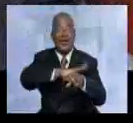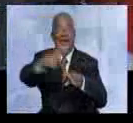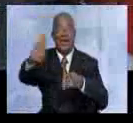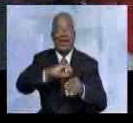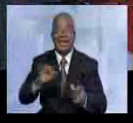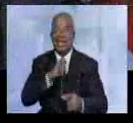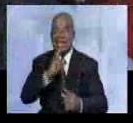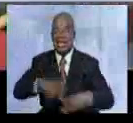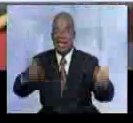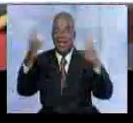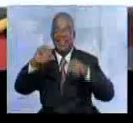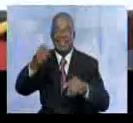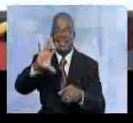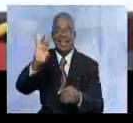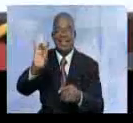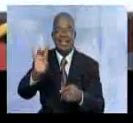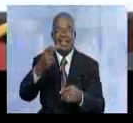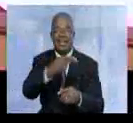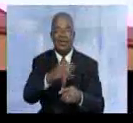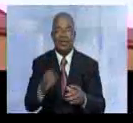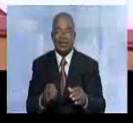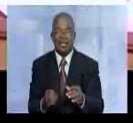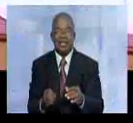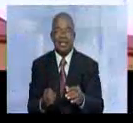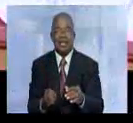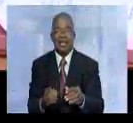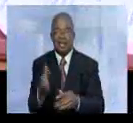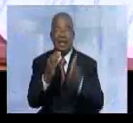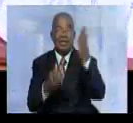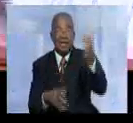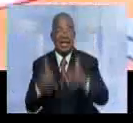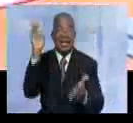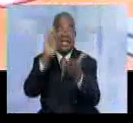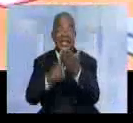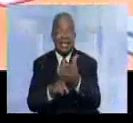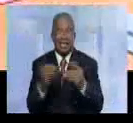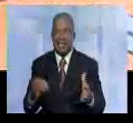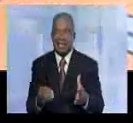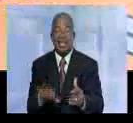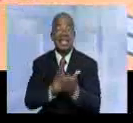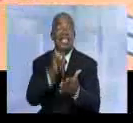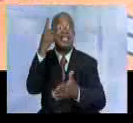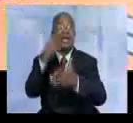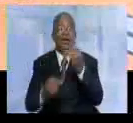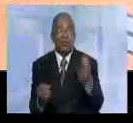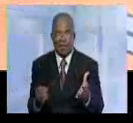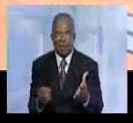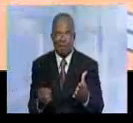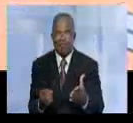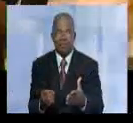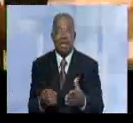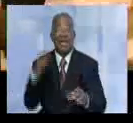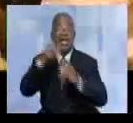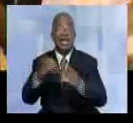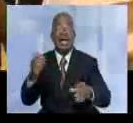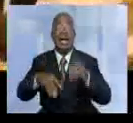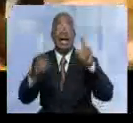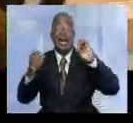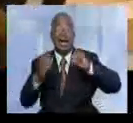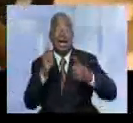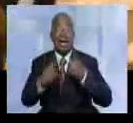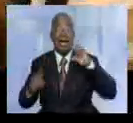à 21h, après de longues heures d'échanges, que la signature de la convention entre son groupe et la société minière Diti a eu lieu. C'est